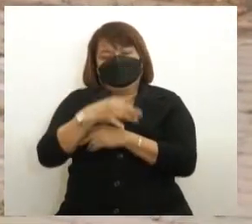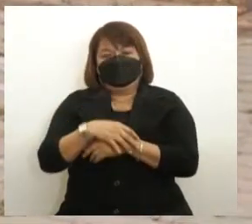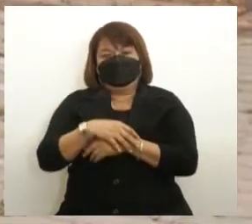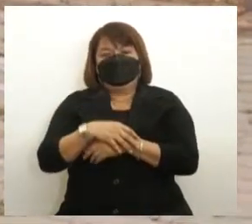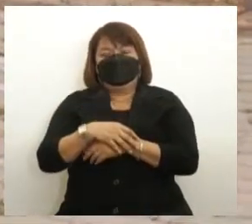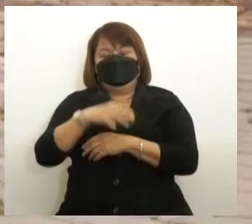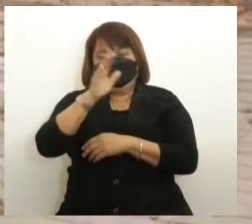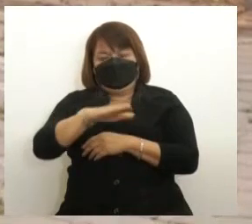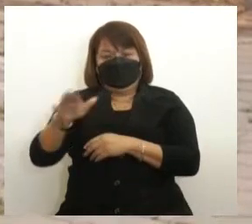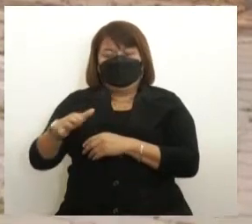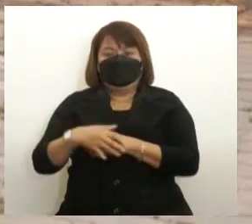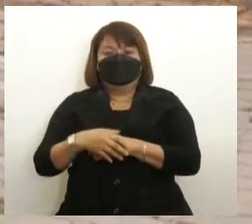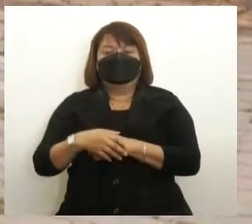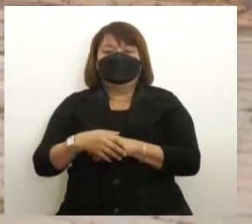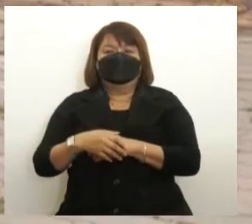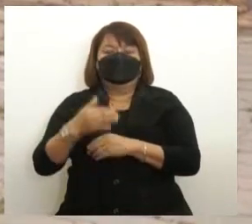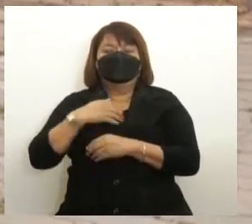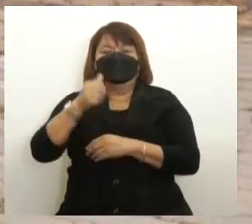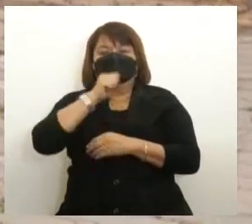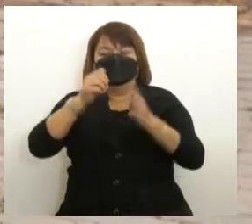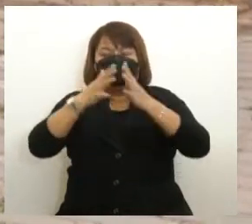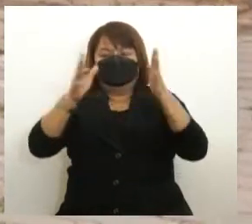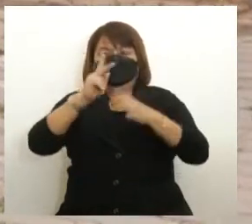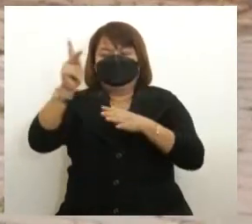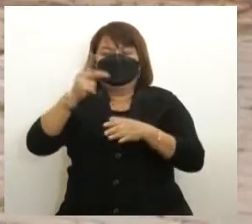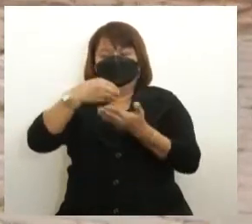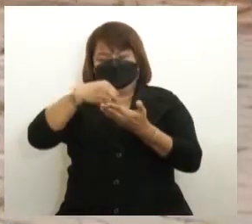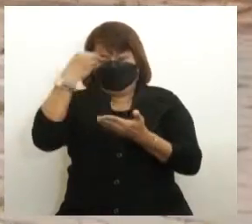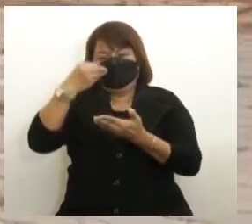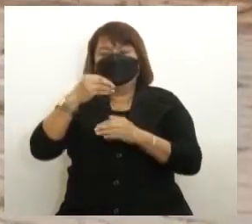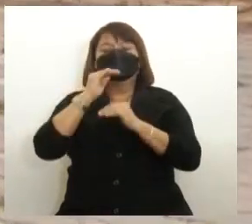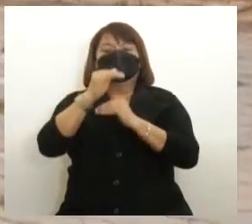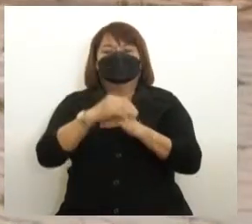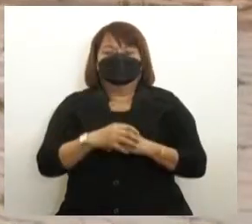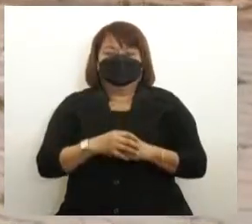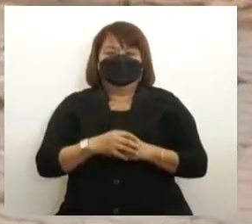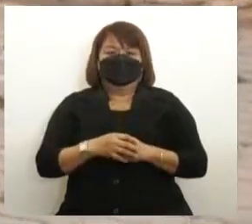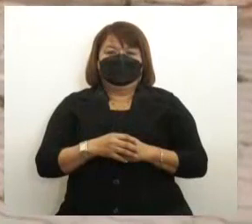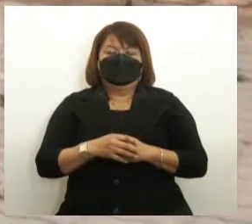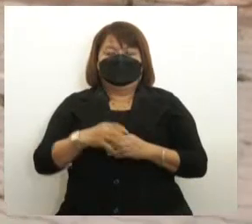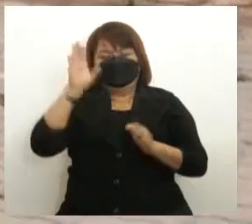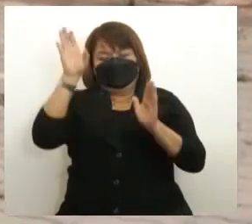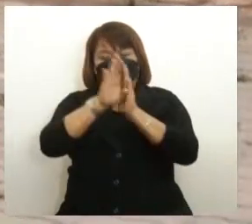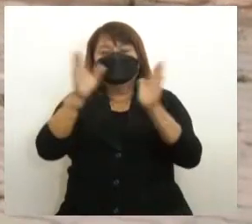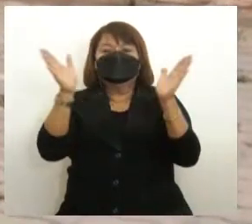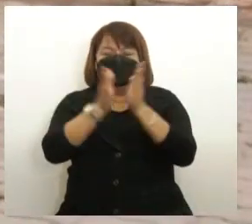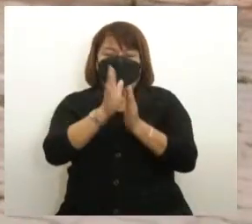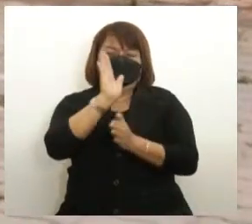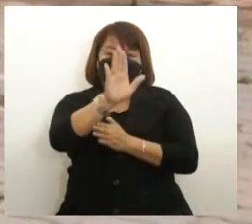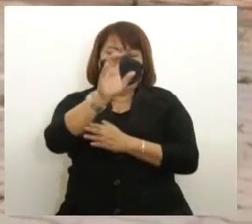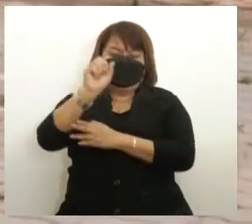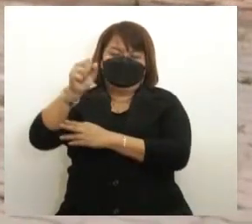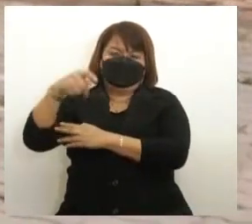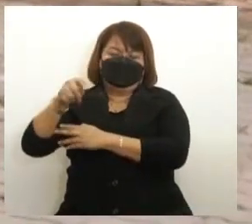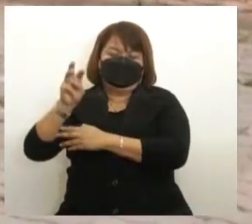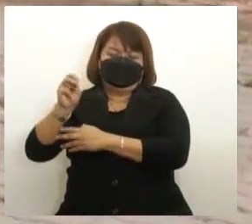นเด็กที่หรือว่ามีอายุเกินเกณฑ์การศึกษาข้ามบังคับแล้วนะครับแต่โดยภาพรวมนะครับของสม.ชัยภูมินั้